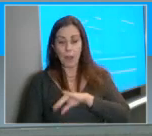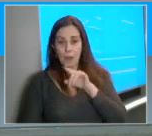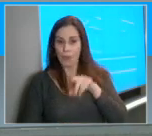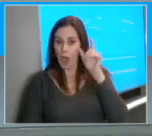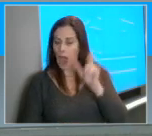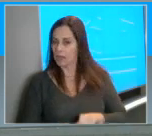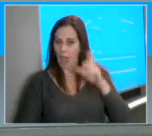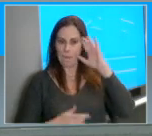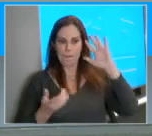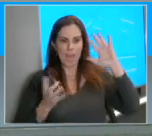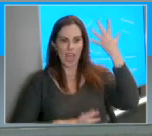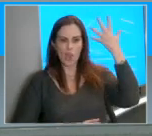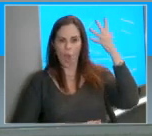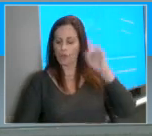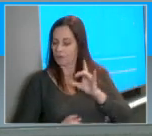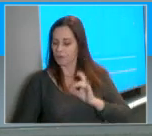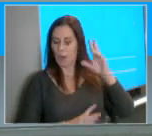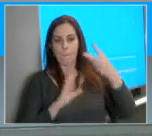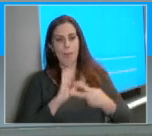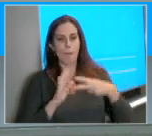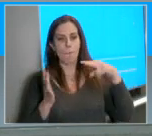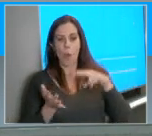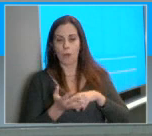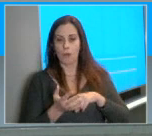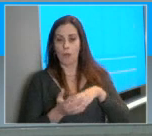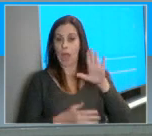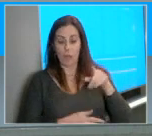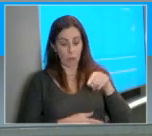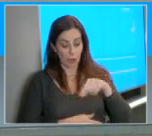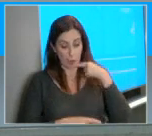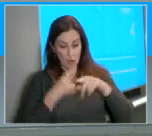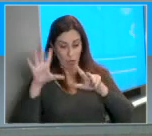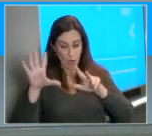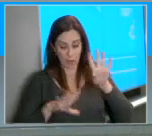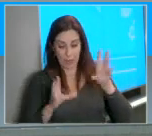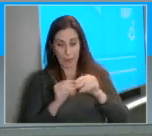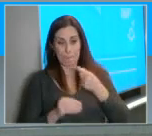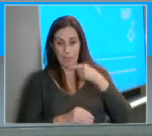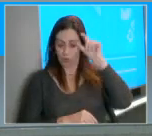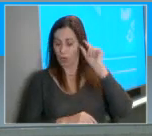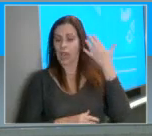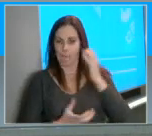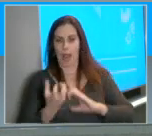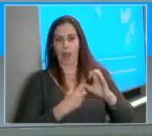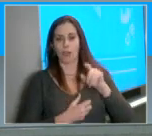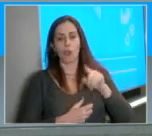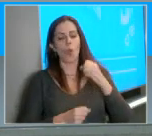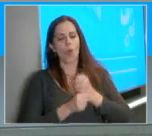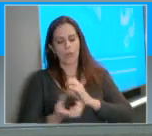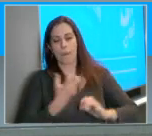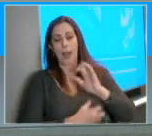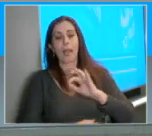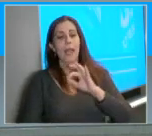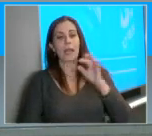ליברמן הוא אדם מטורף, צריך להקיע אותו מהפוליטיקה הישראלית, גם אם הוא היה כאן ב-84 אצל פרס ושמיר, היה כאוס, הוא זה שגורם